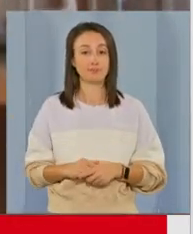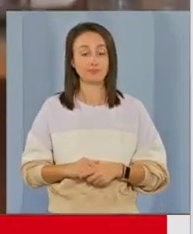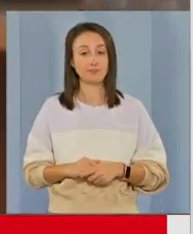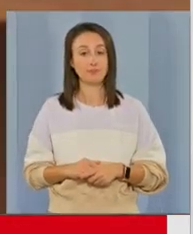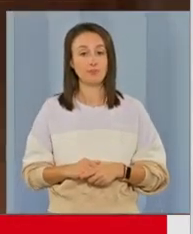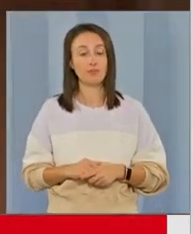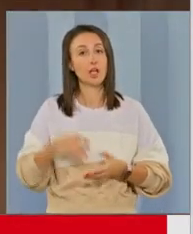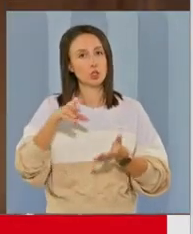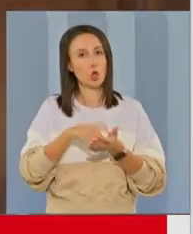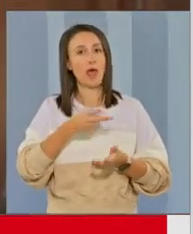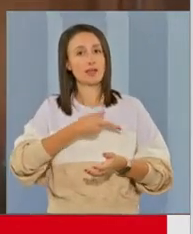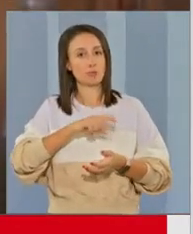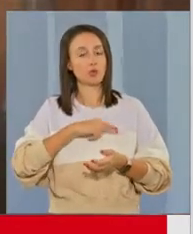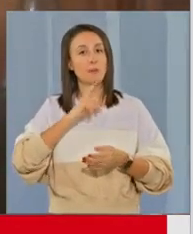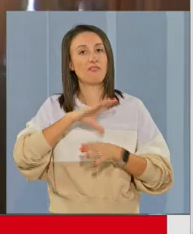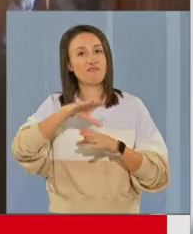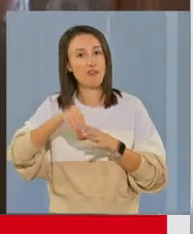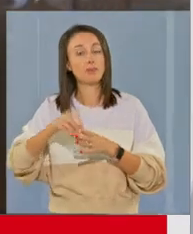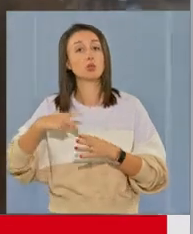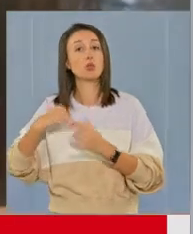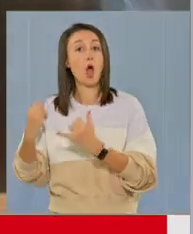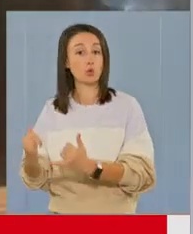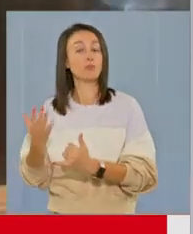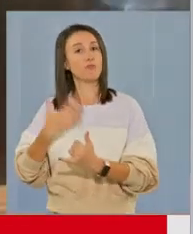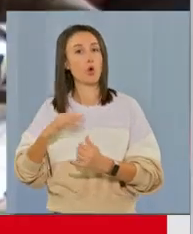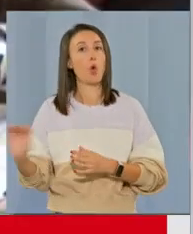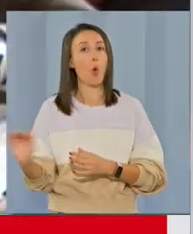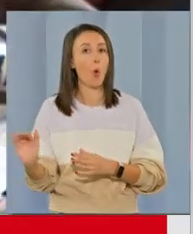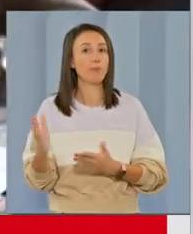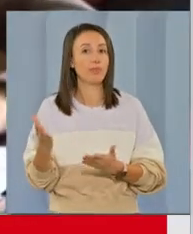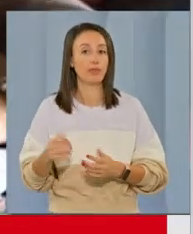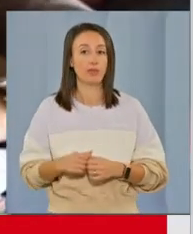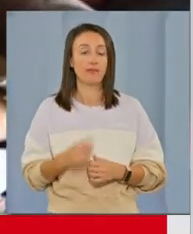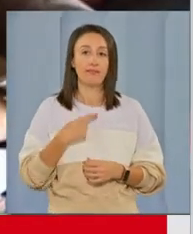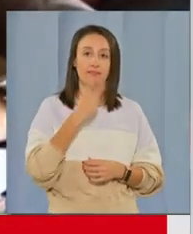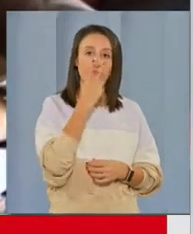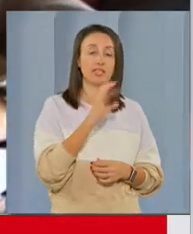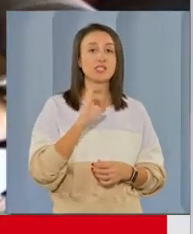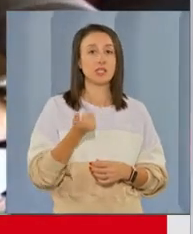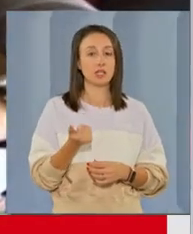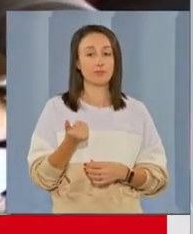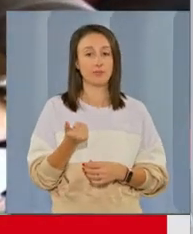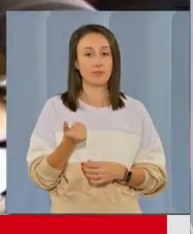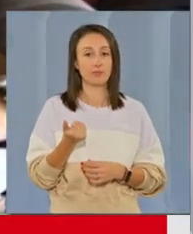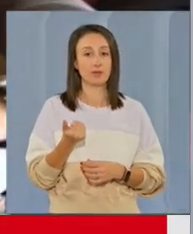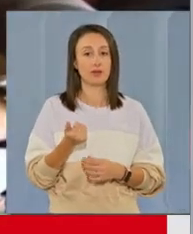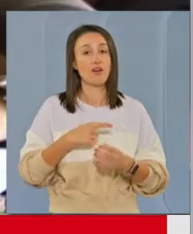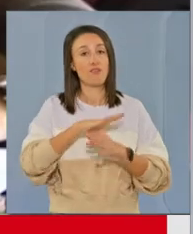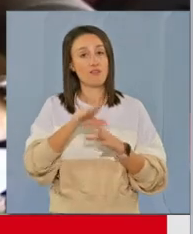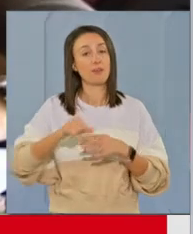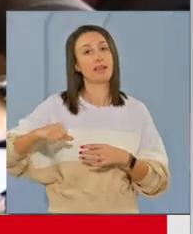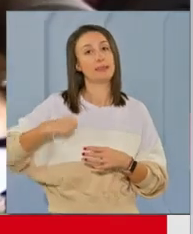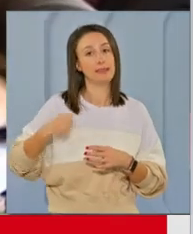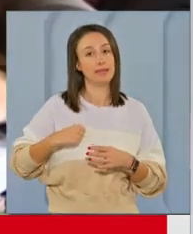asemenea, zona de responsabilitate familială, sunt în momentul în care vor să aibă copii. Vedeți că deja familiile